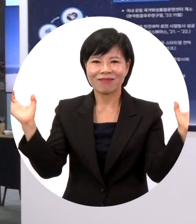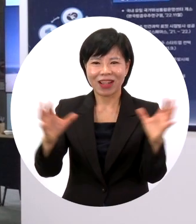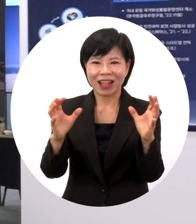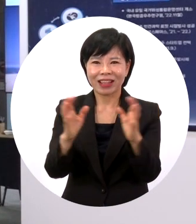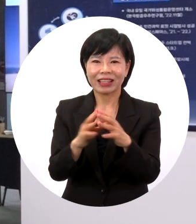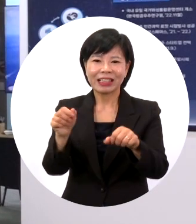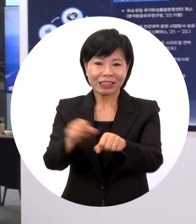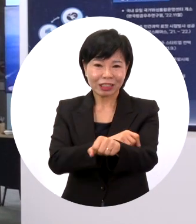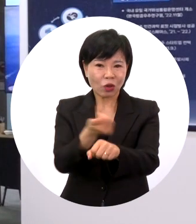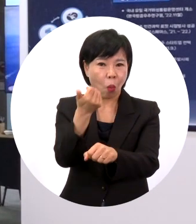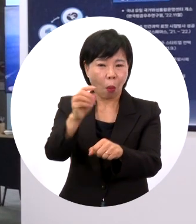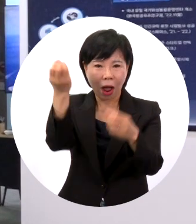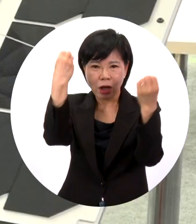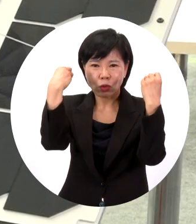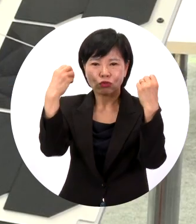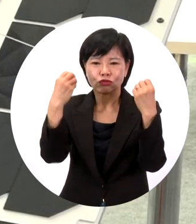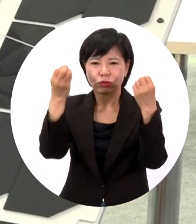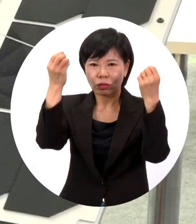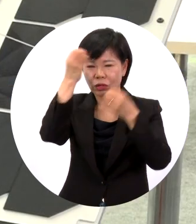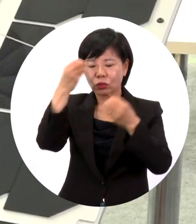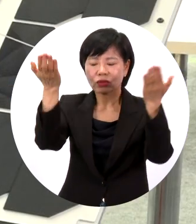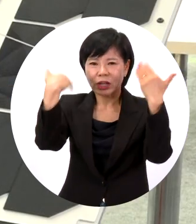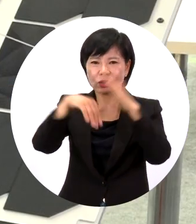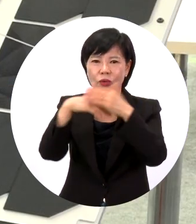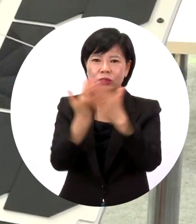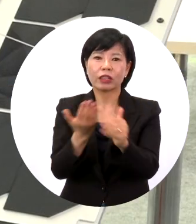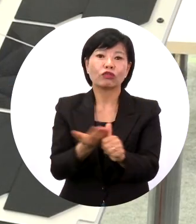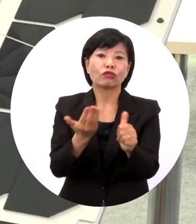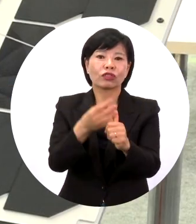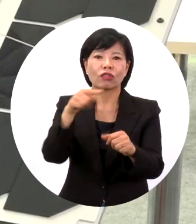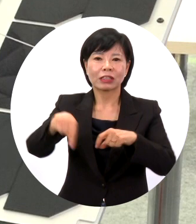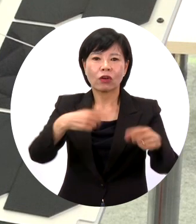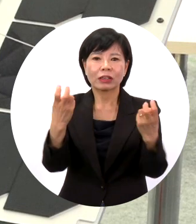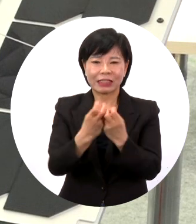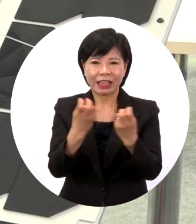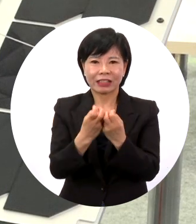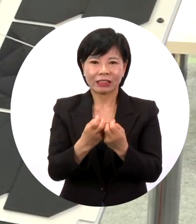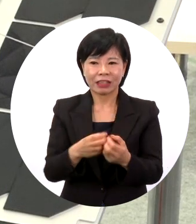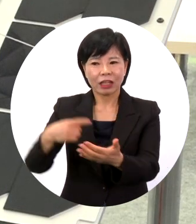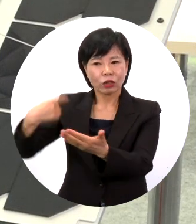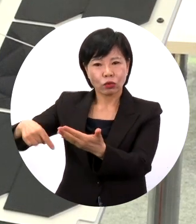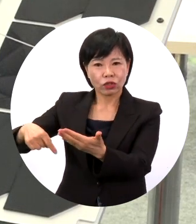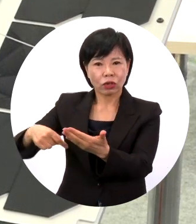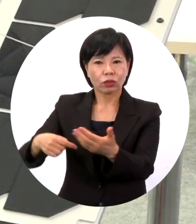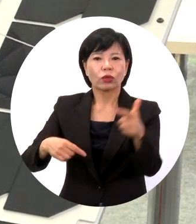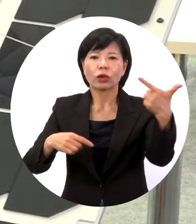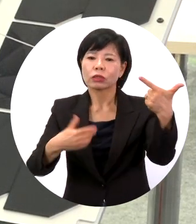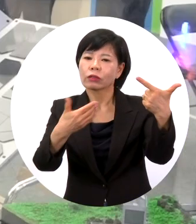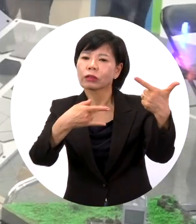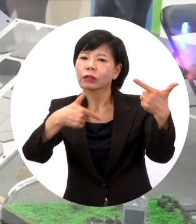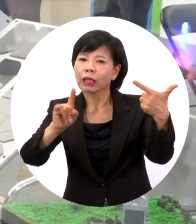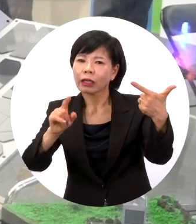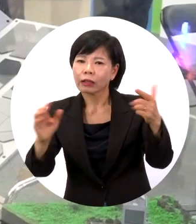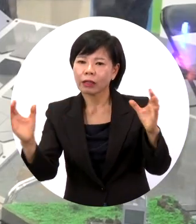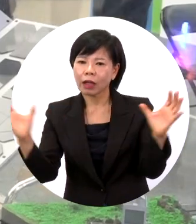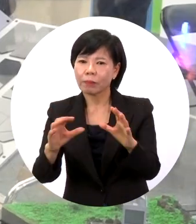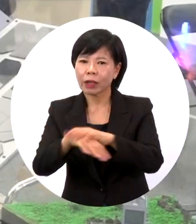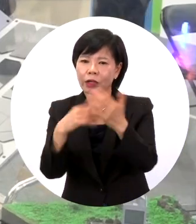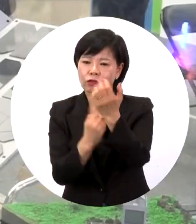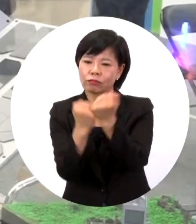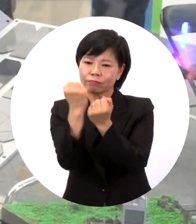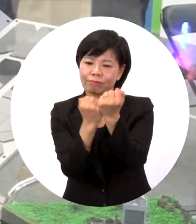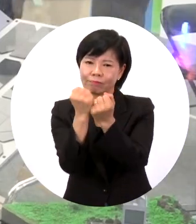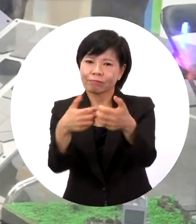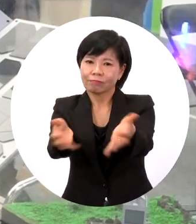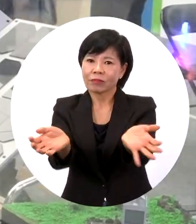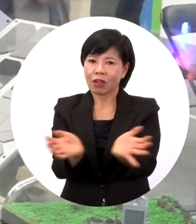준하는 특성화고 육성 정책인데요. 제주도는 앞서 도교육청 등 6개 기관 및 하나 시스템과 함께 컨소시엄을